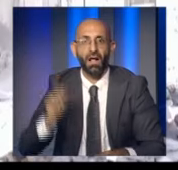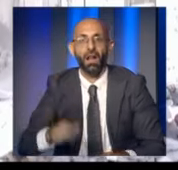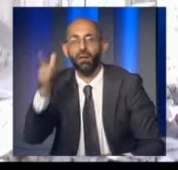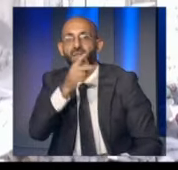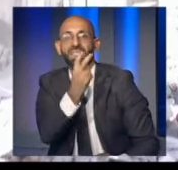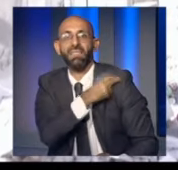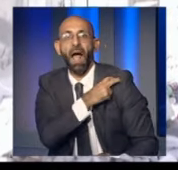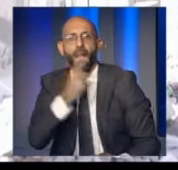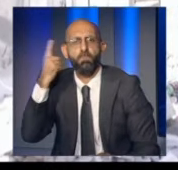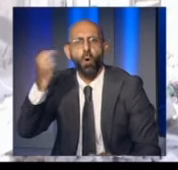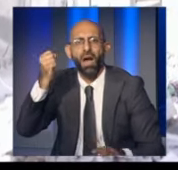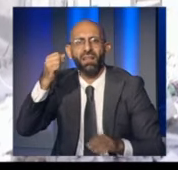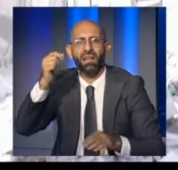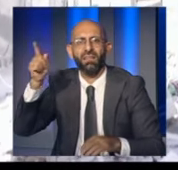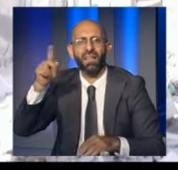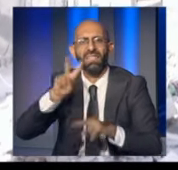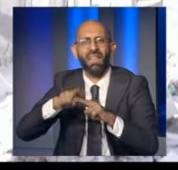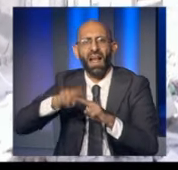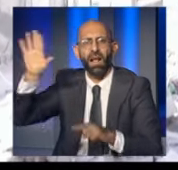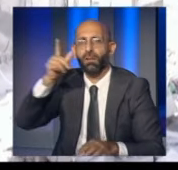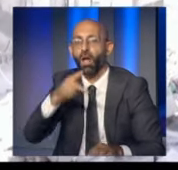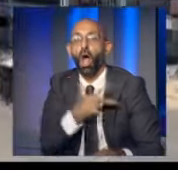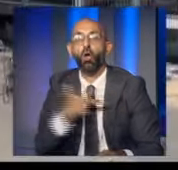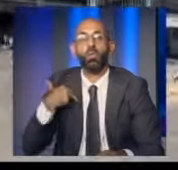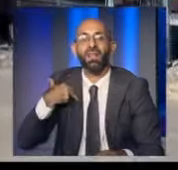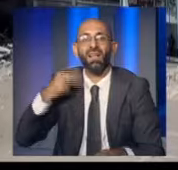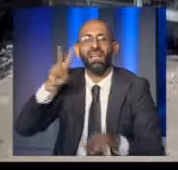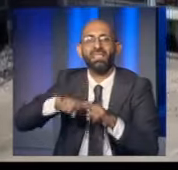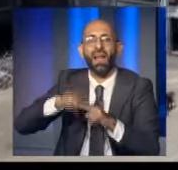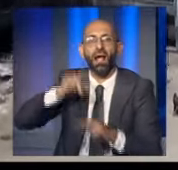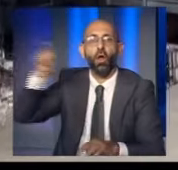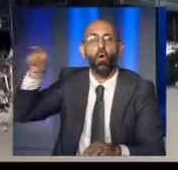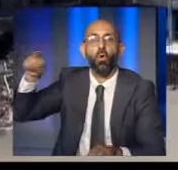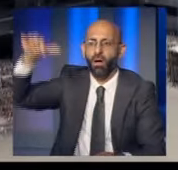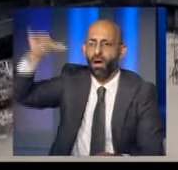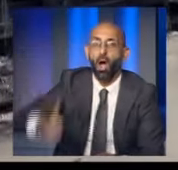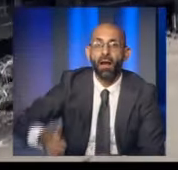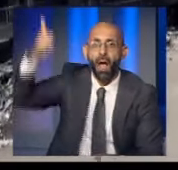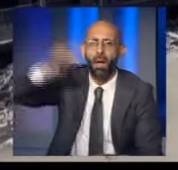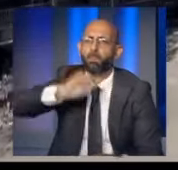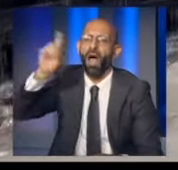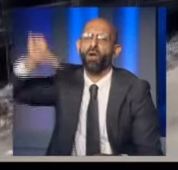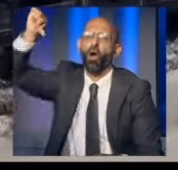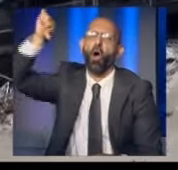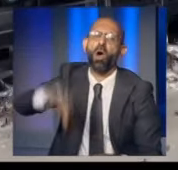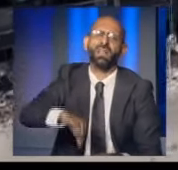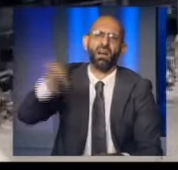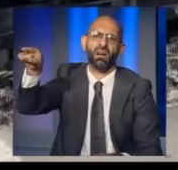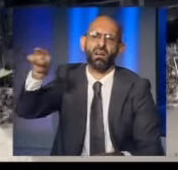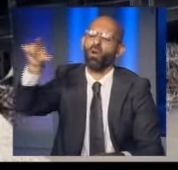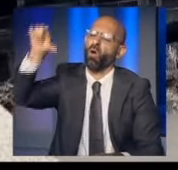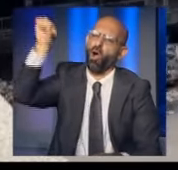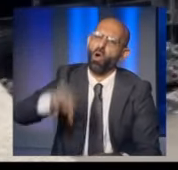الشأن الإسرائيلي، لفت زعيم المعارضة الإسرائيلية يائير لابيد إلى أن حكومة رئيس الوزراء بنيامين نتنياهو لن تحقق